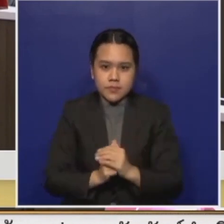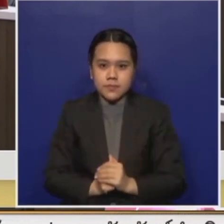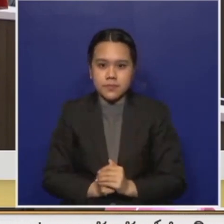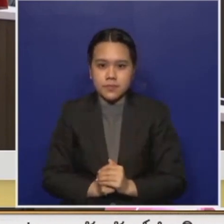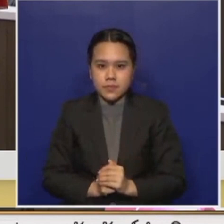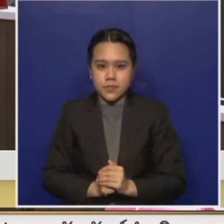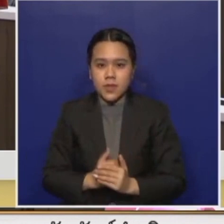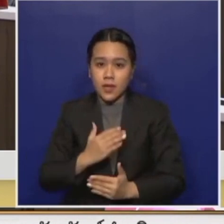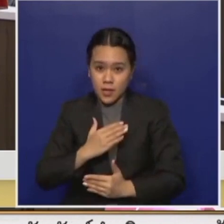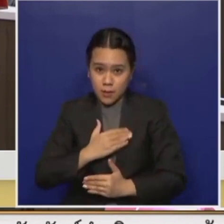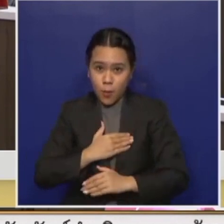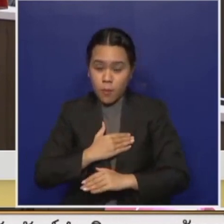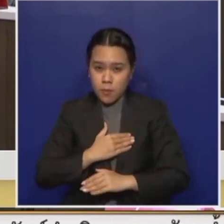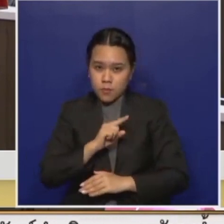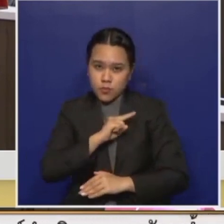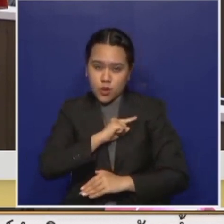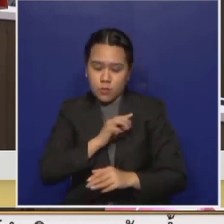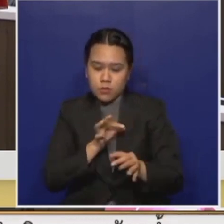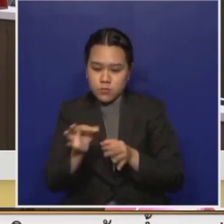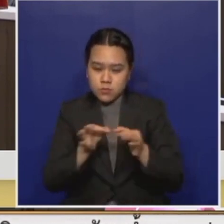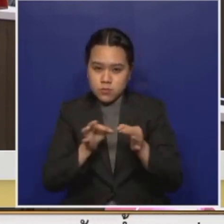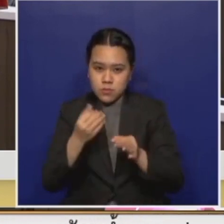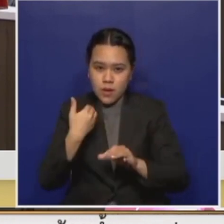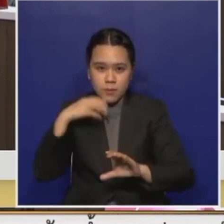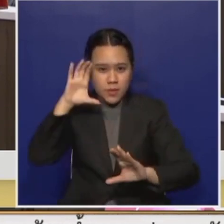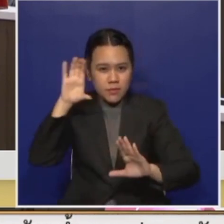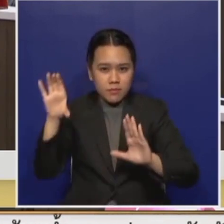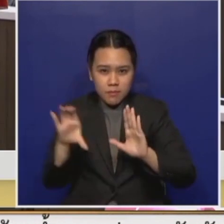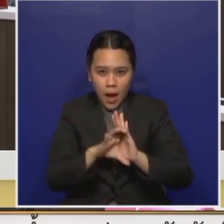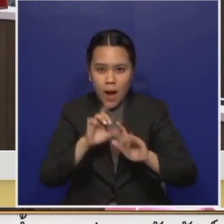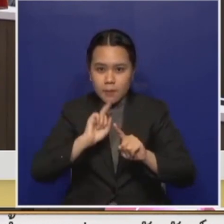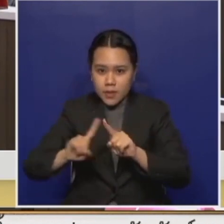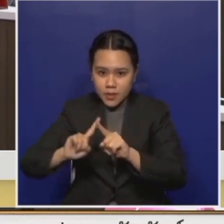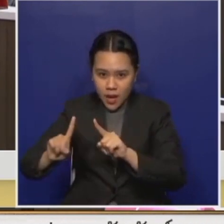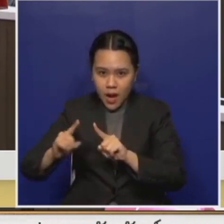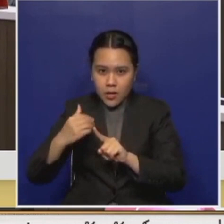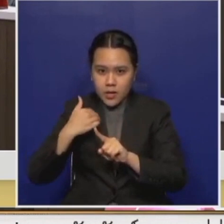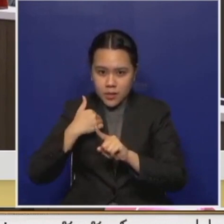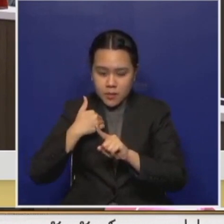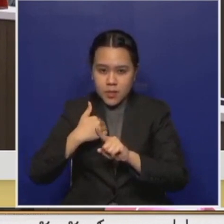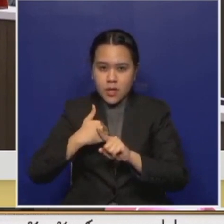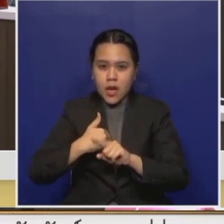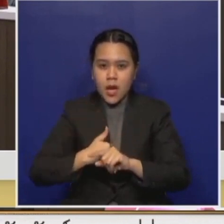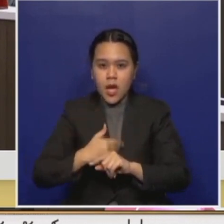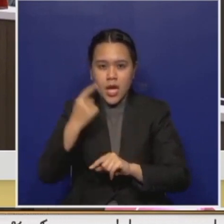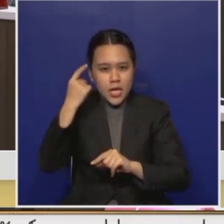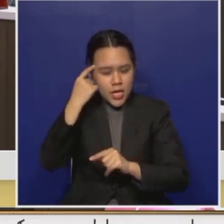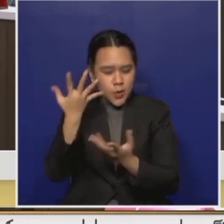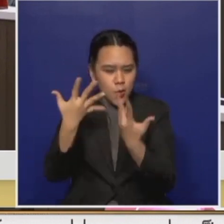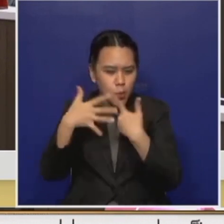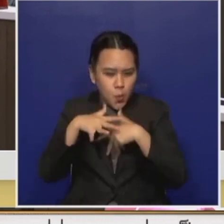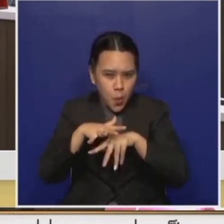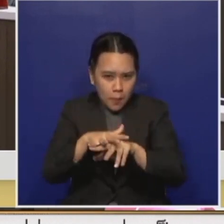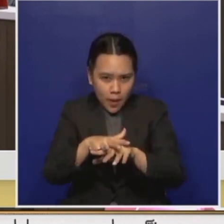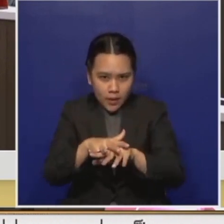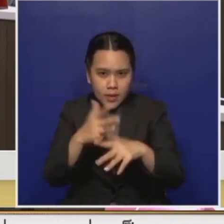ผมเองเปผวปลายและขึ้นภาพใหเหนว่ามีกระบวนการสมครบคิด ร่วมกันคิดนะครับมา